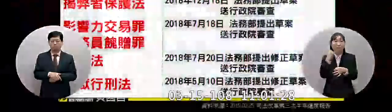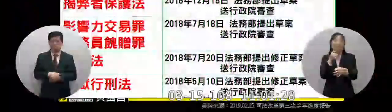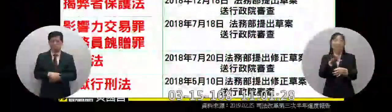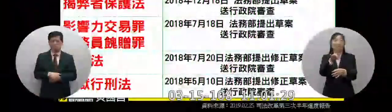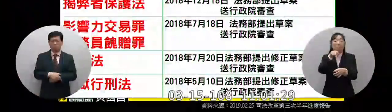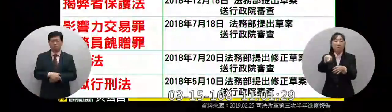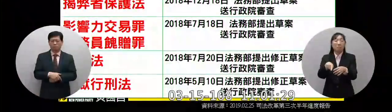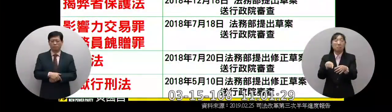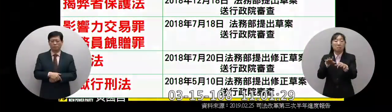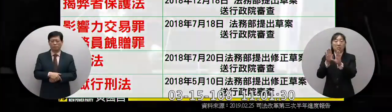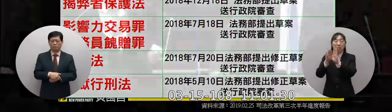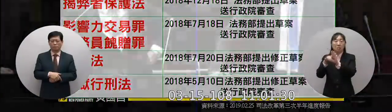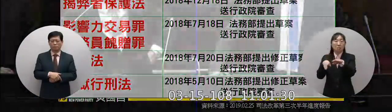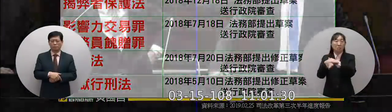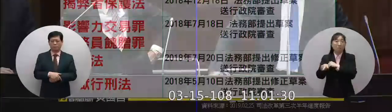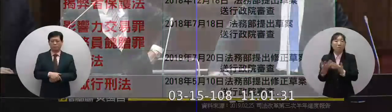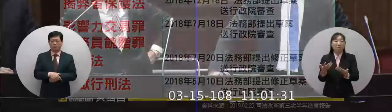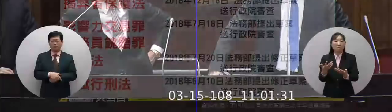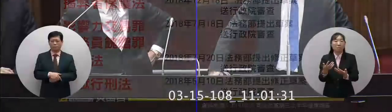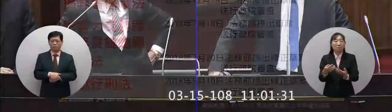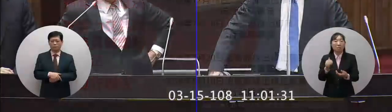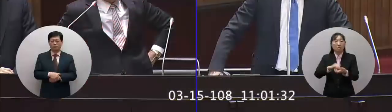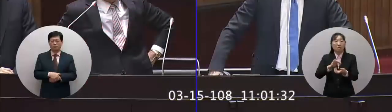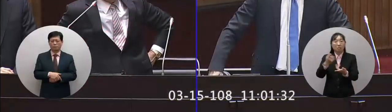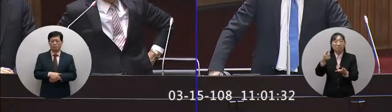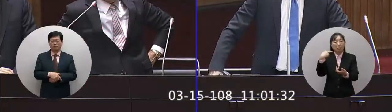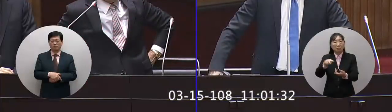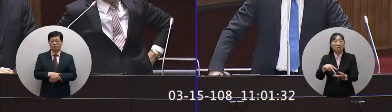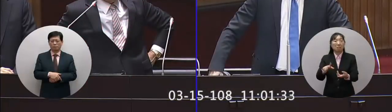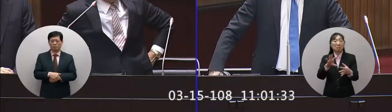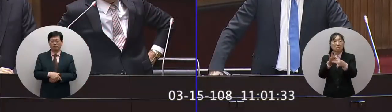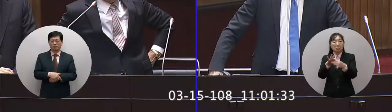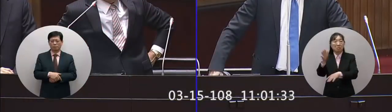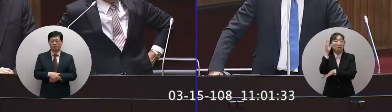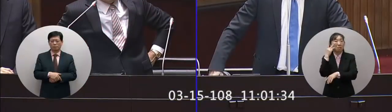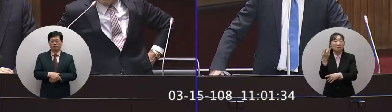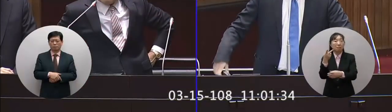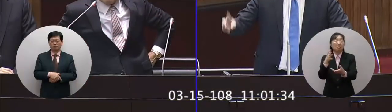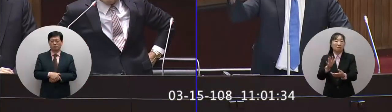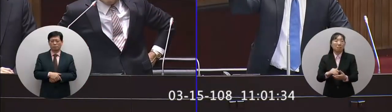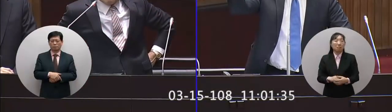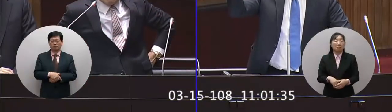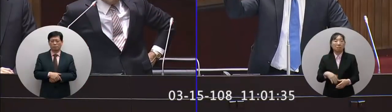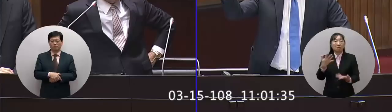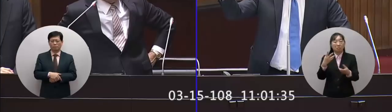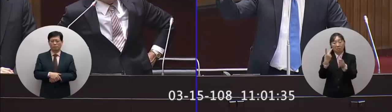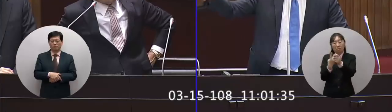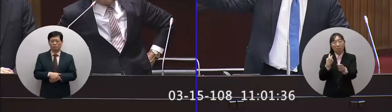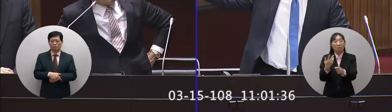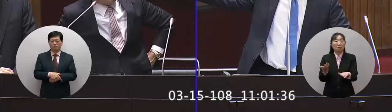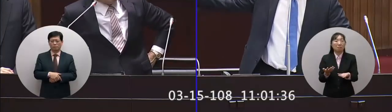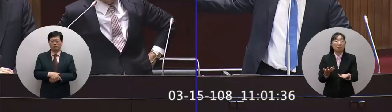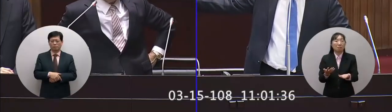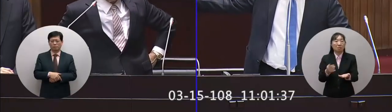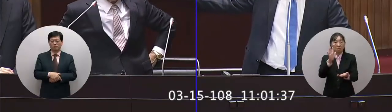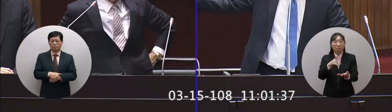税，甚至背后可能还 做政治目的的使用，一样哦，两年多以前